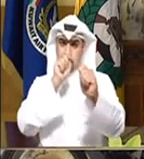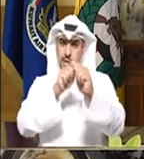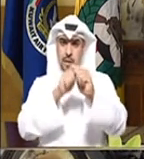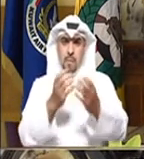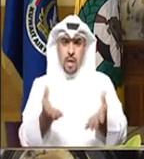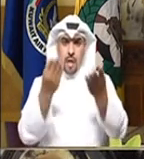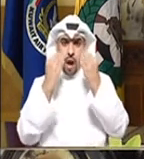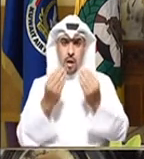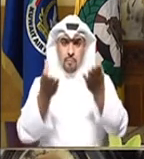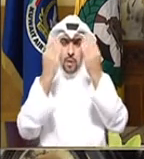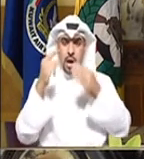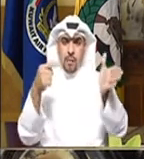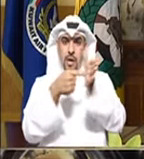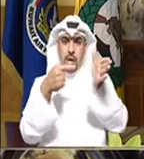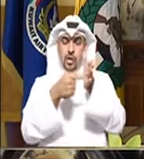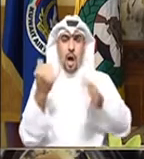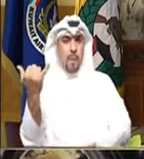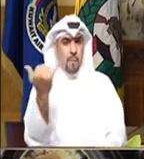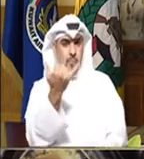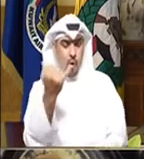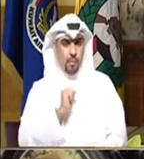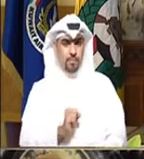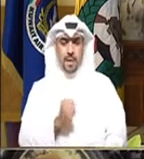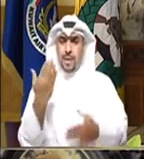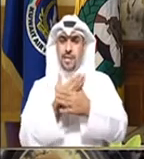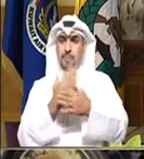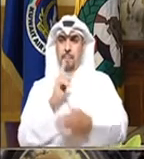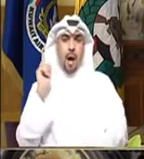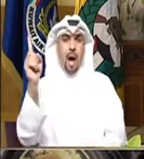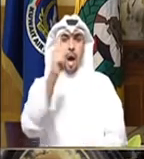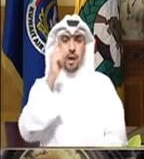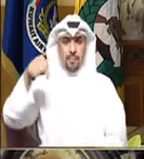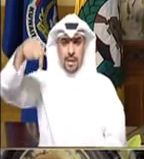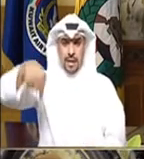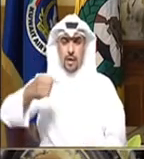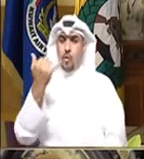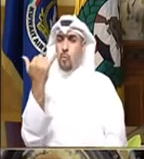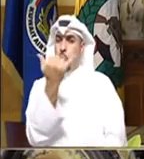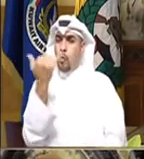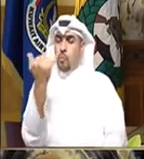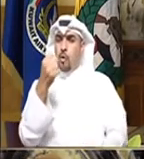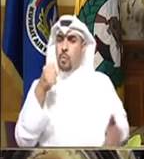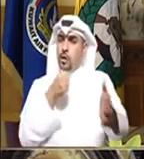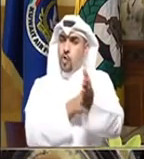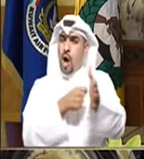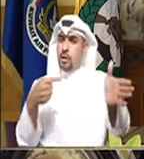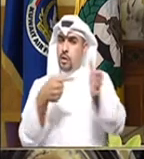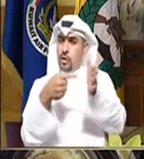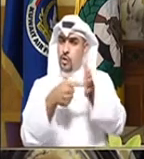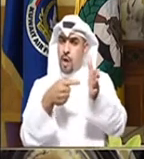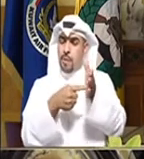المواكب لمتطلبات العصر وتحصينهم من الأفكار الضالة والسلوك